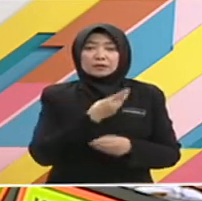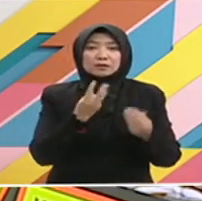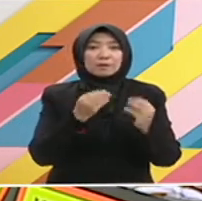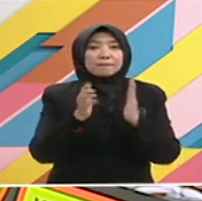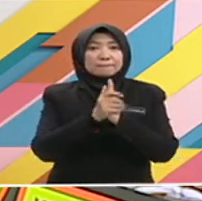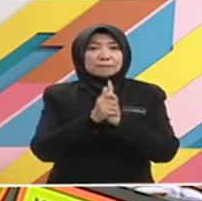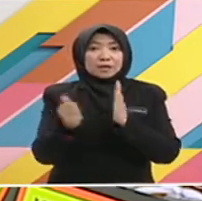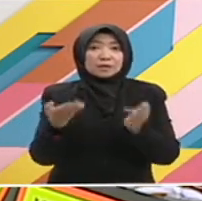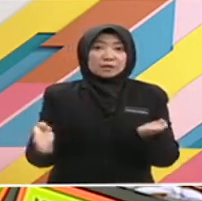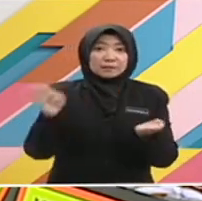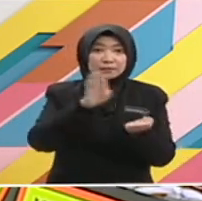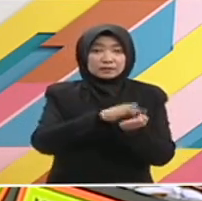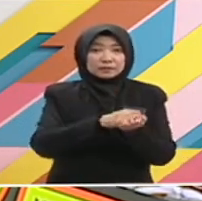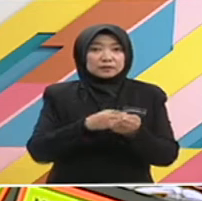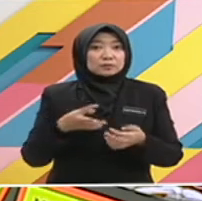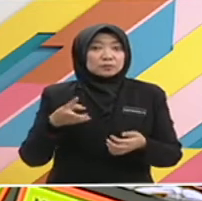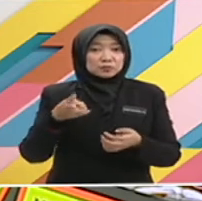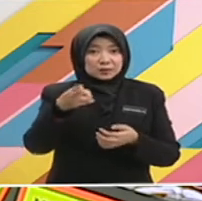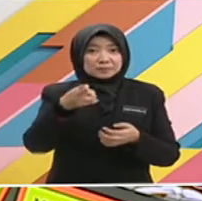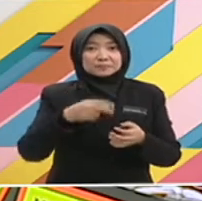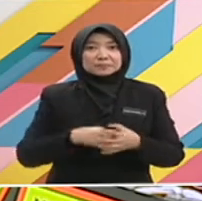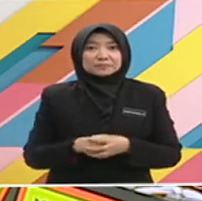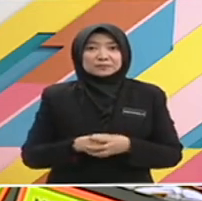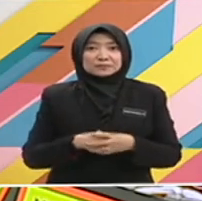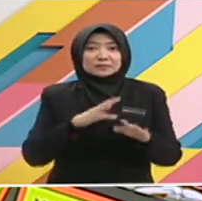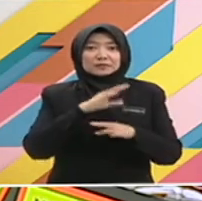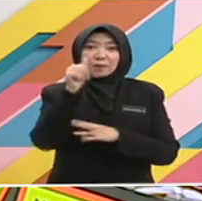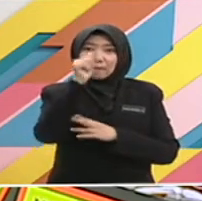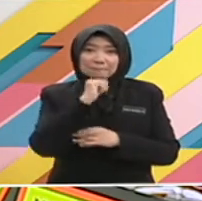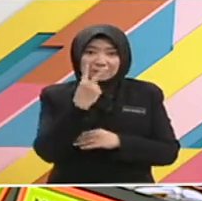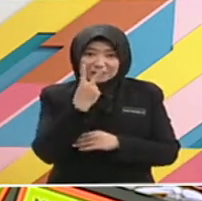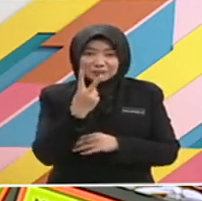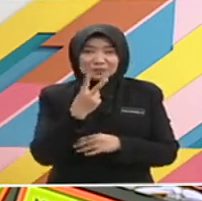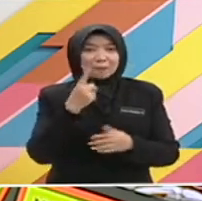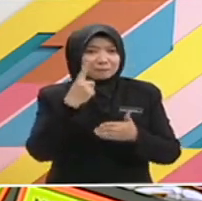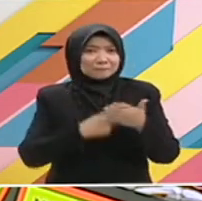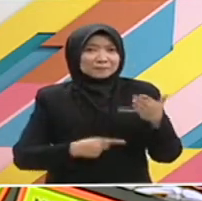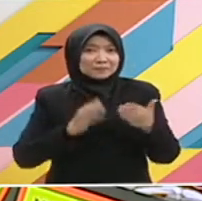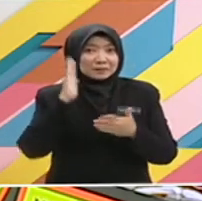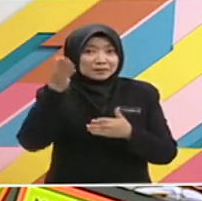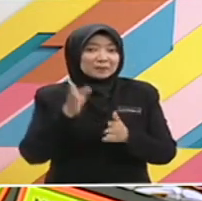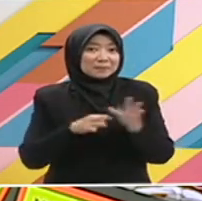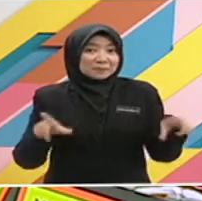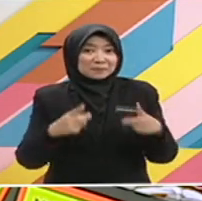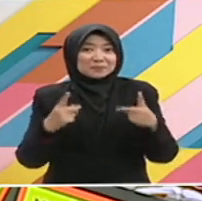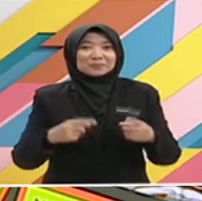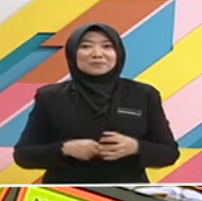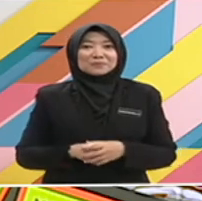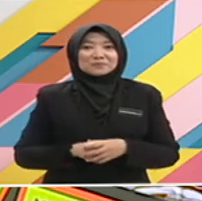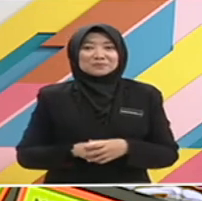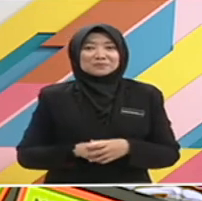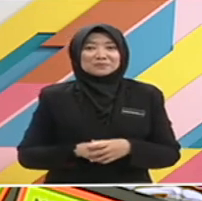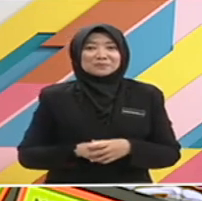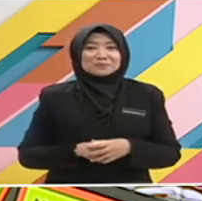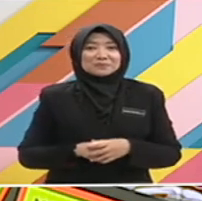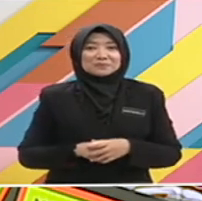lipatan dan guntingan. Okey, baik. Okay. Saya tak sabar nak lihat apakah kejadiannya. Kita ketepikan dulu. Kita ketepikan dulu. Okey, bentuk ni.